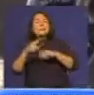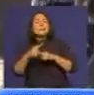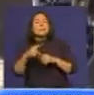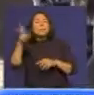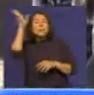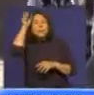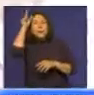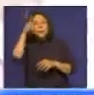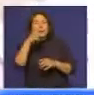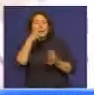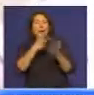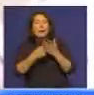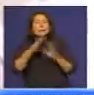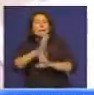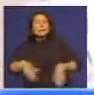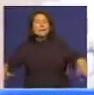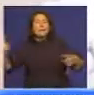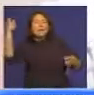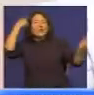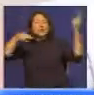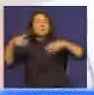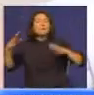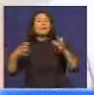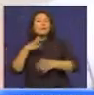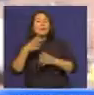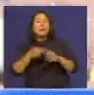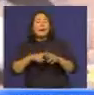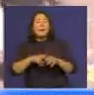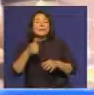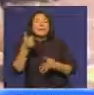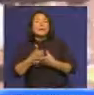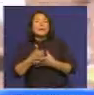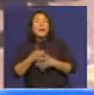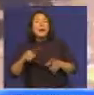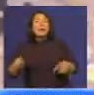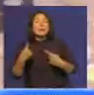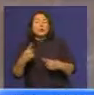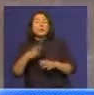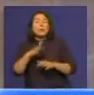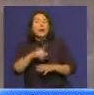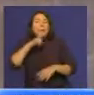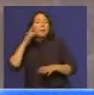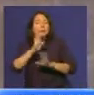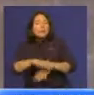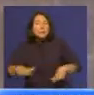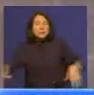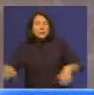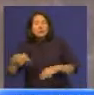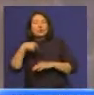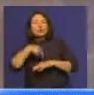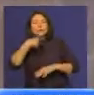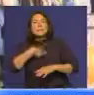Мультяшные персонажи окунули ребят в волшебный мир. Главная цель организаторов состояла в том, чтобы юные граждане чувствовали